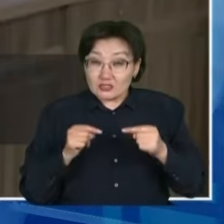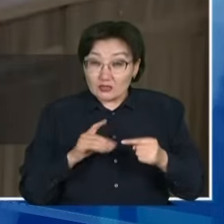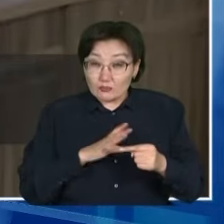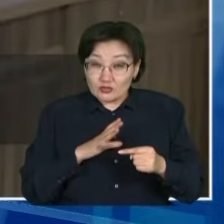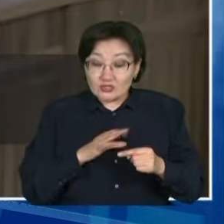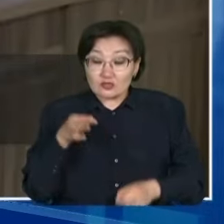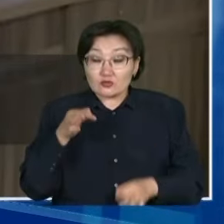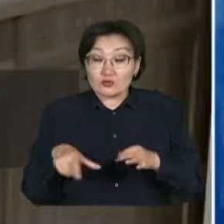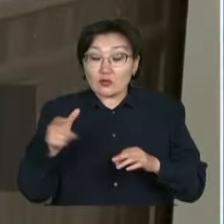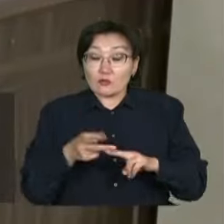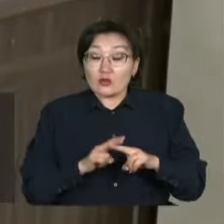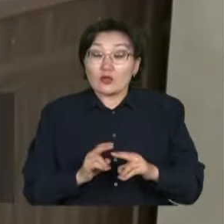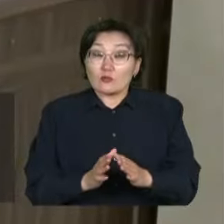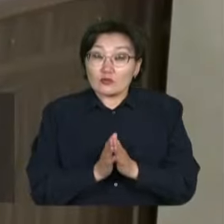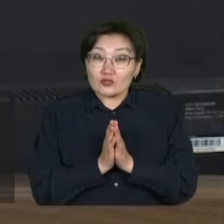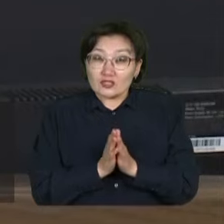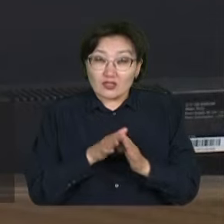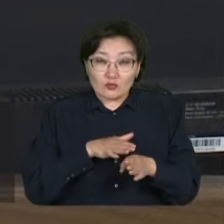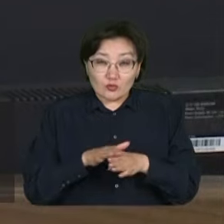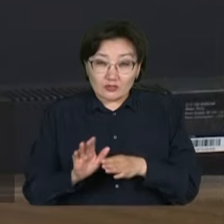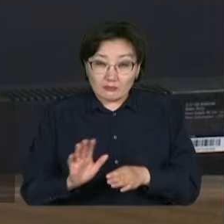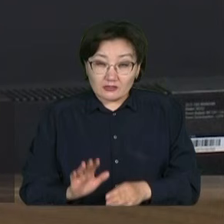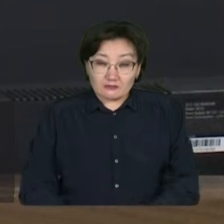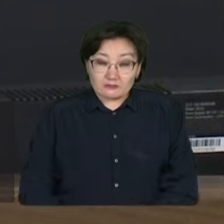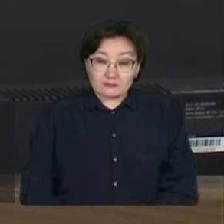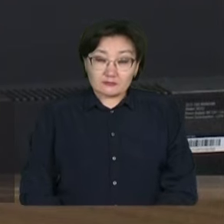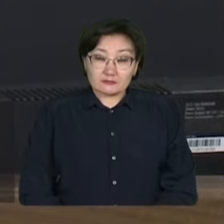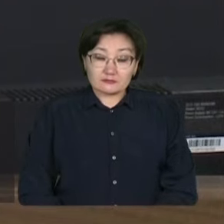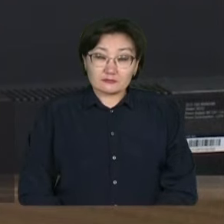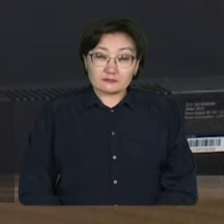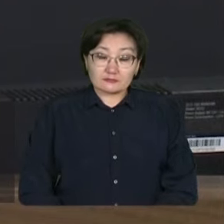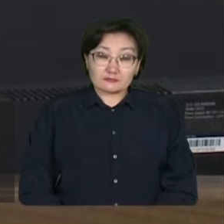Артынша судья бұл өтініш хатты қанағаттандырмады.